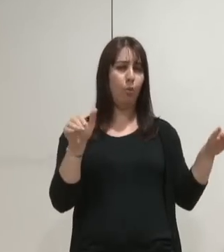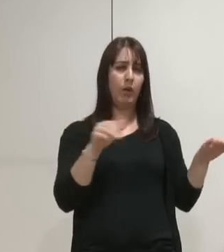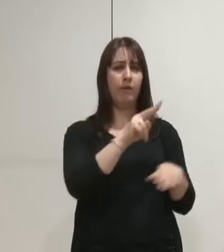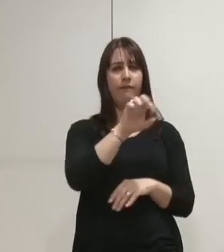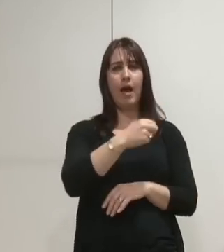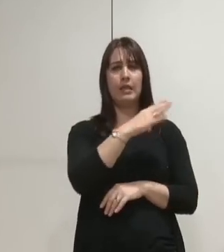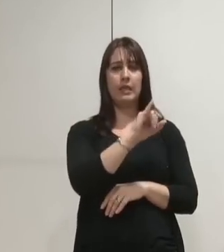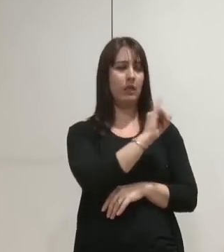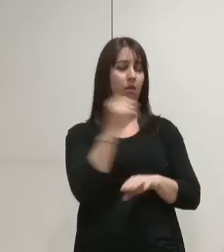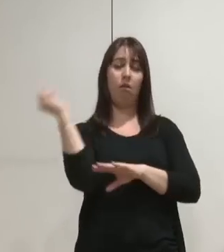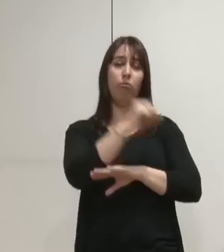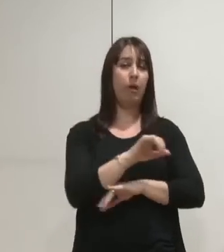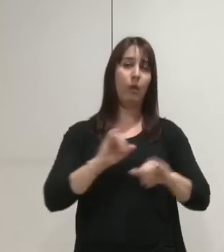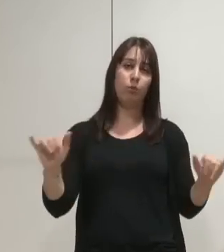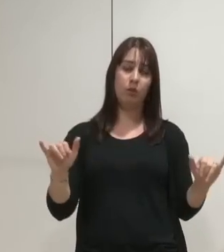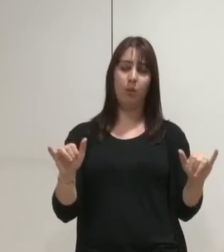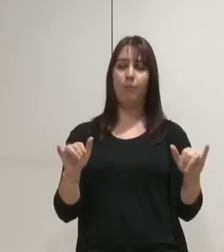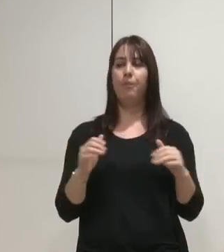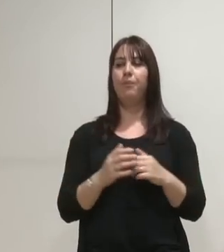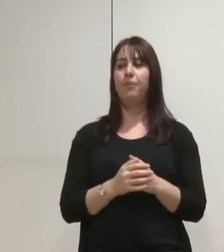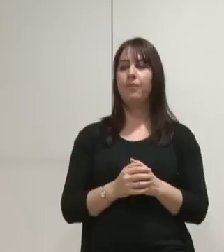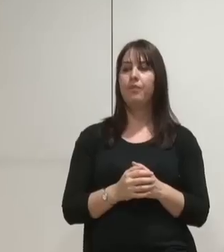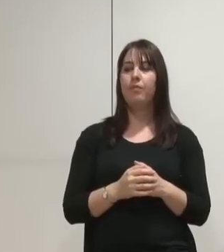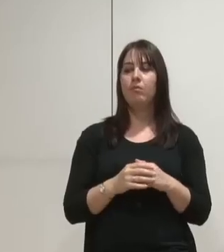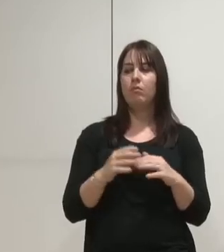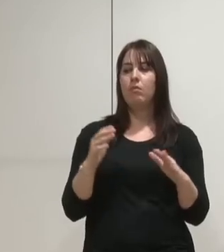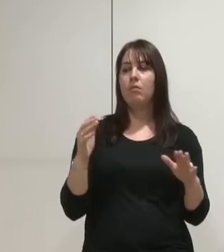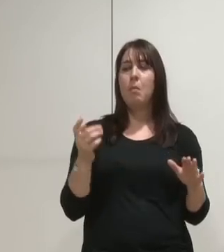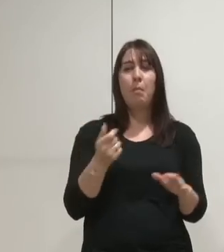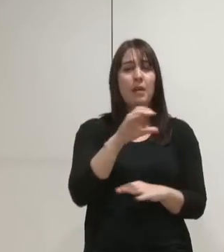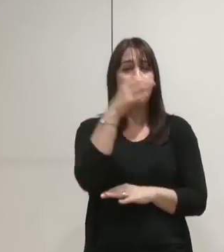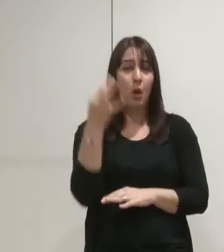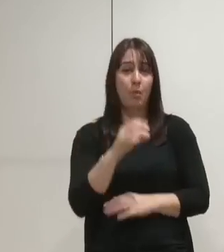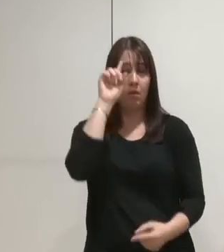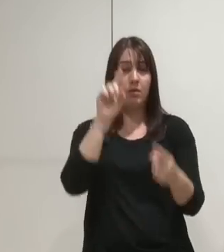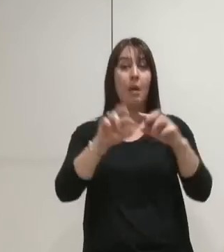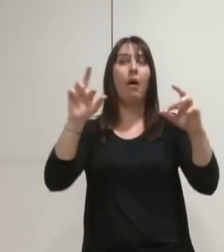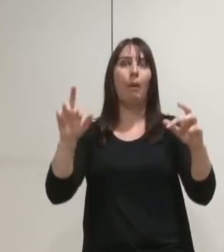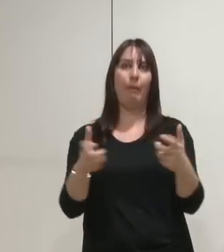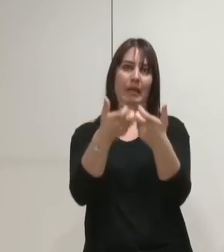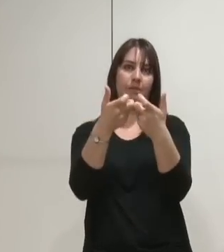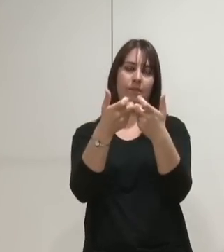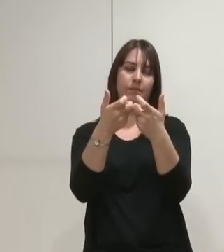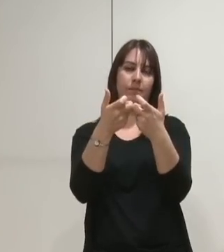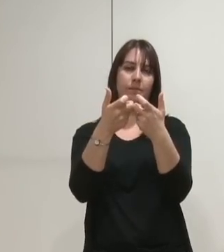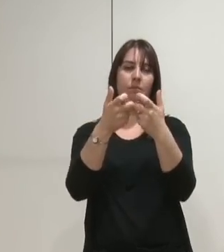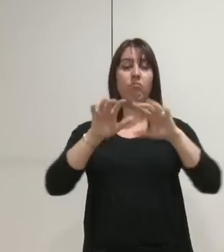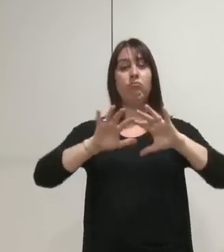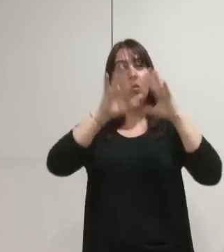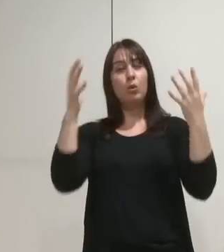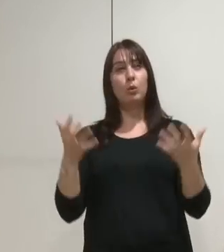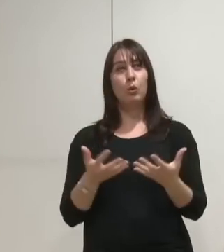Group c'est notamment quasi essentiellement sur la question du prix que au total